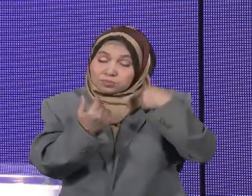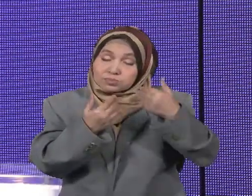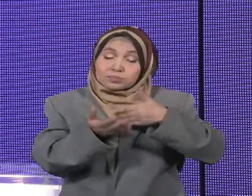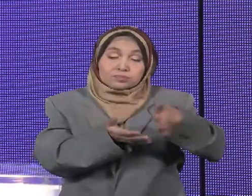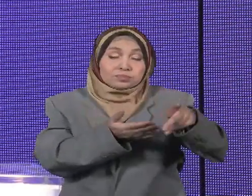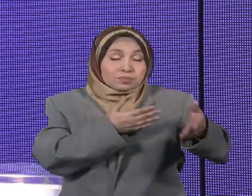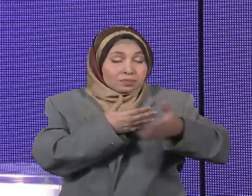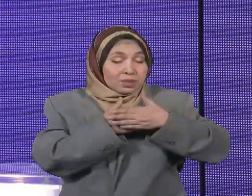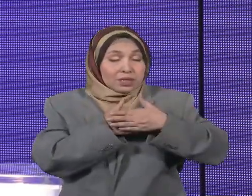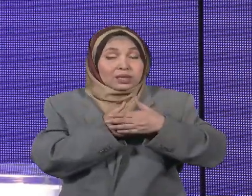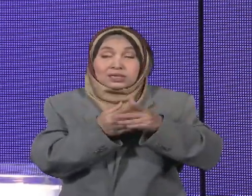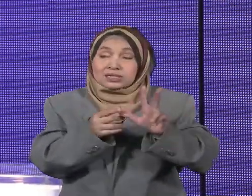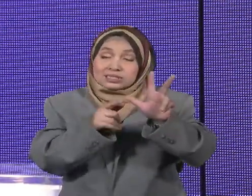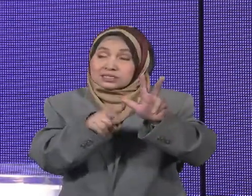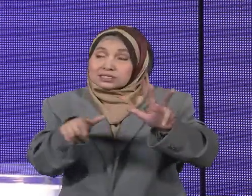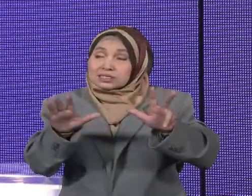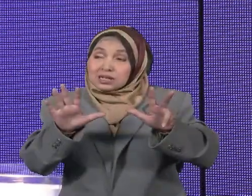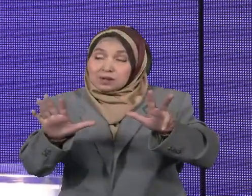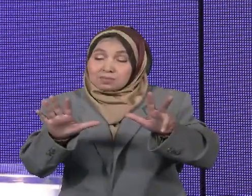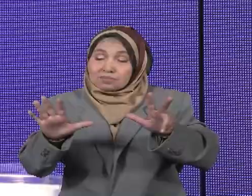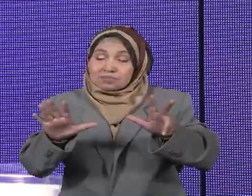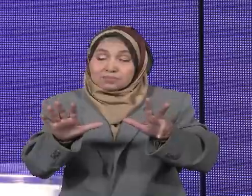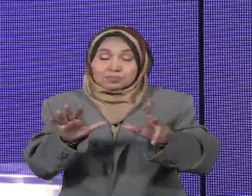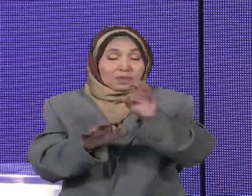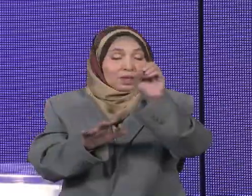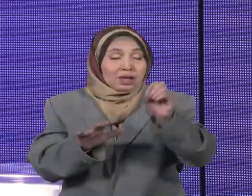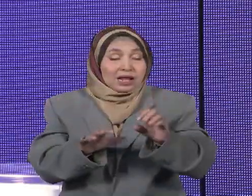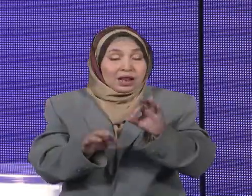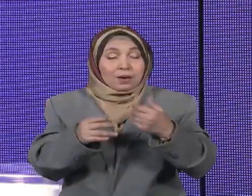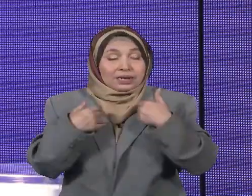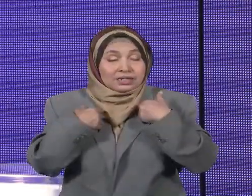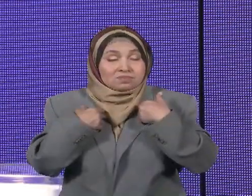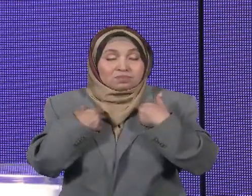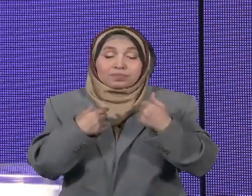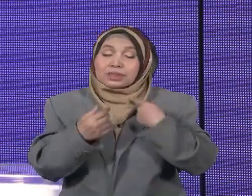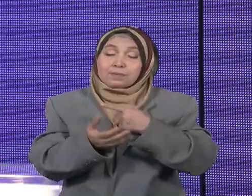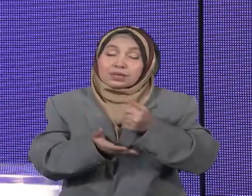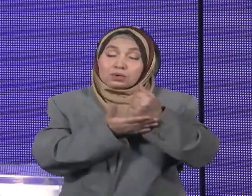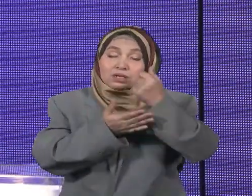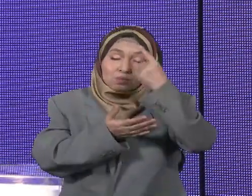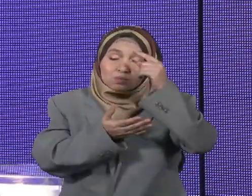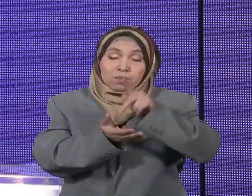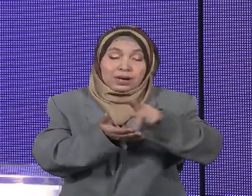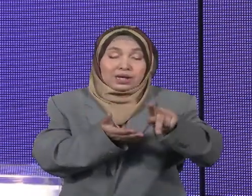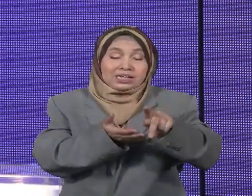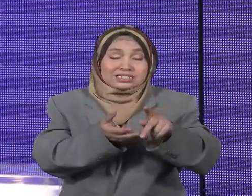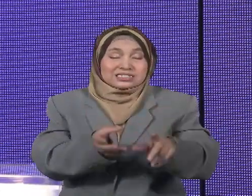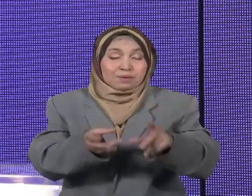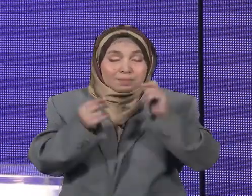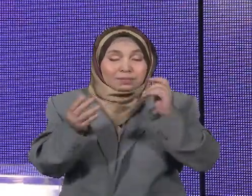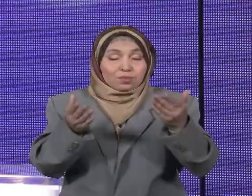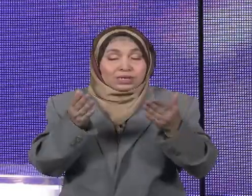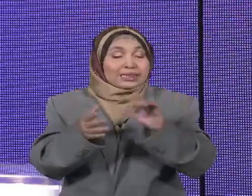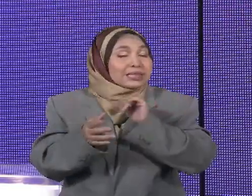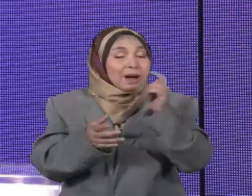tu kena naik 3-5%. Kalau ada, kita bantulah dia untuk bayar. Ya? Secepat mungkin, ya? Kerana apa?